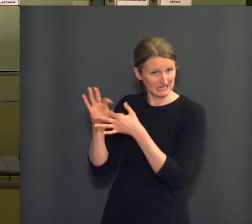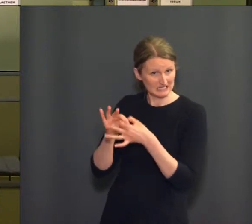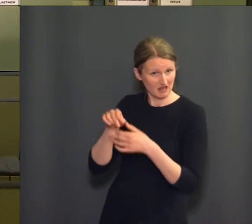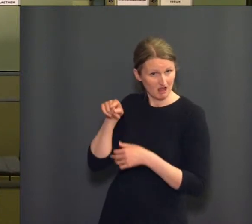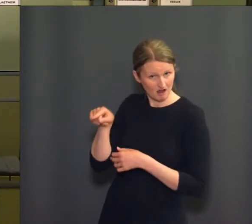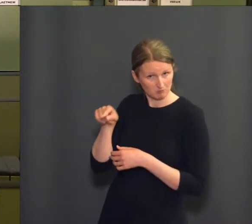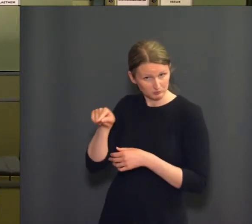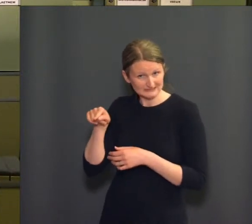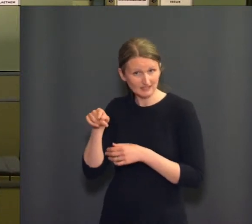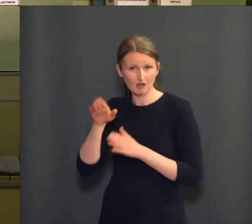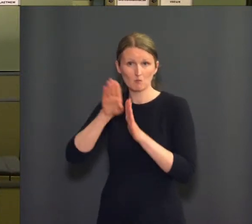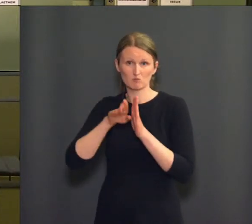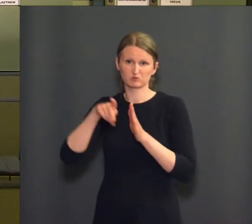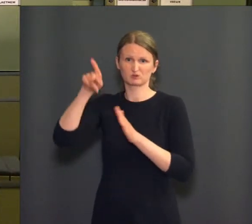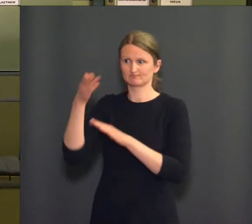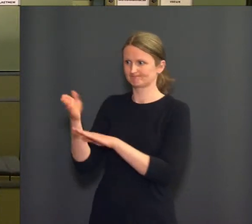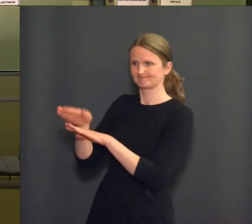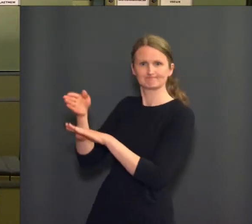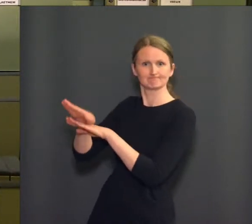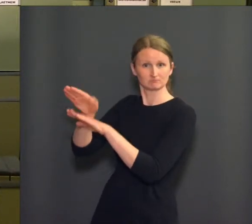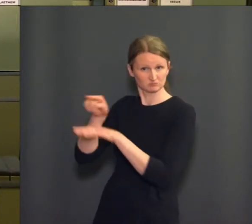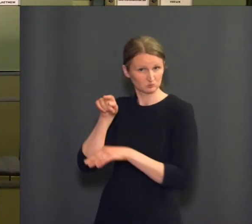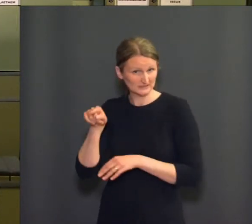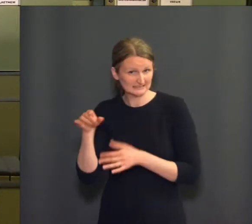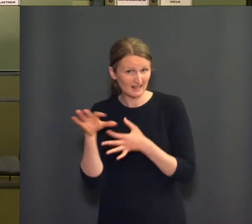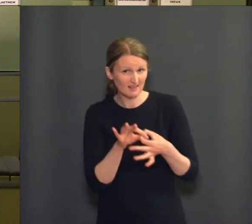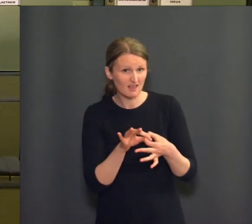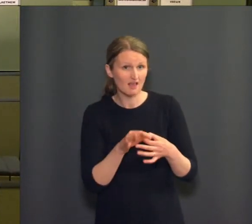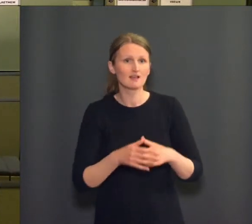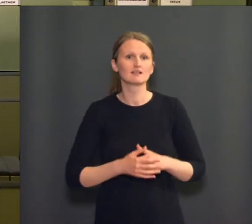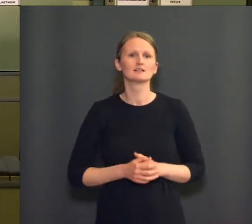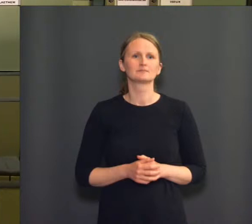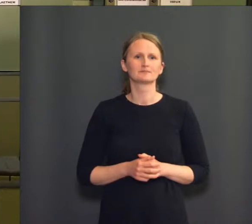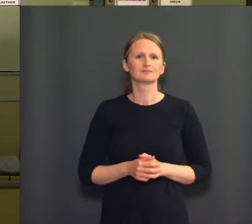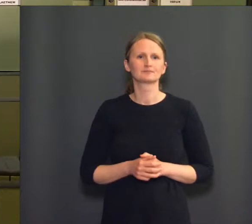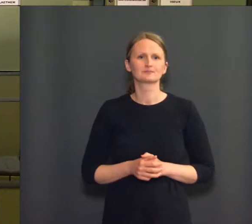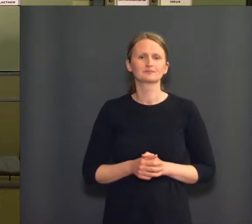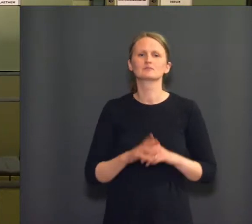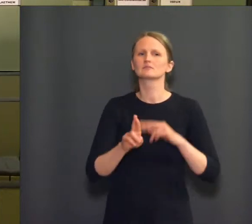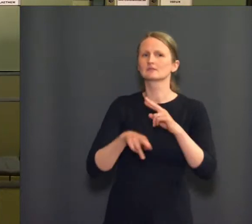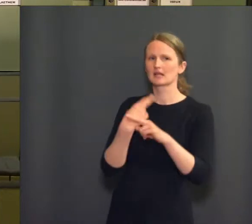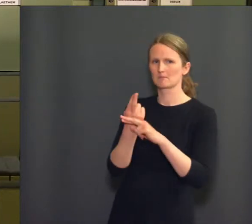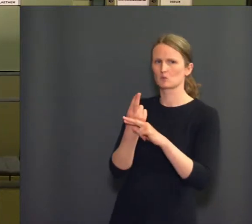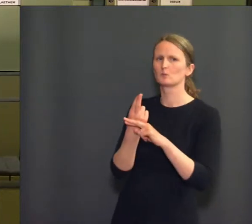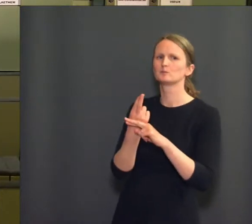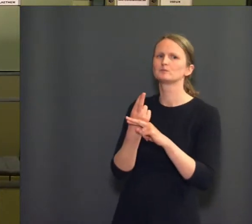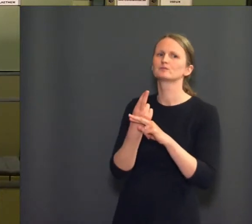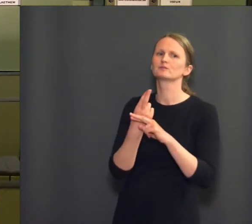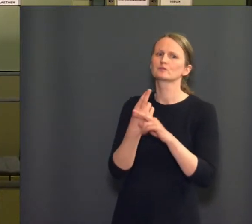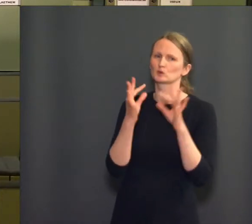Alors, comme on l'a signalé pendant la conférence de presse, nous avons effectivement une augmentation des décès qui est marquée